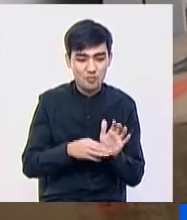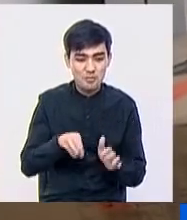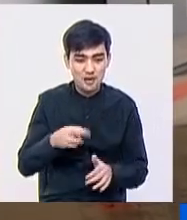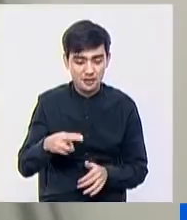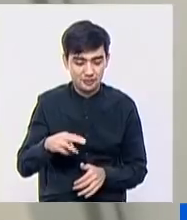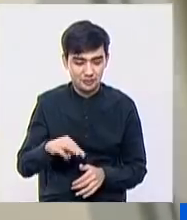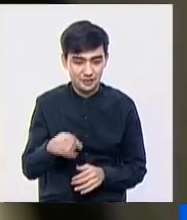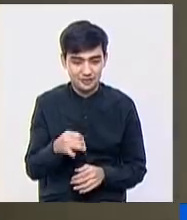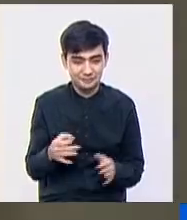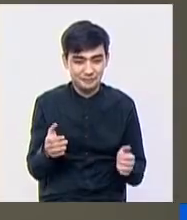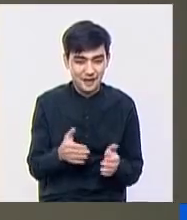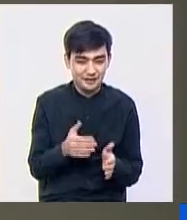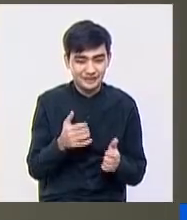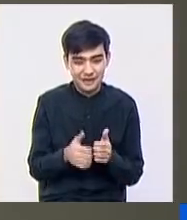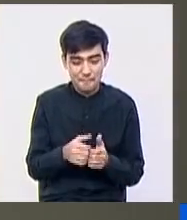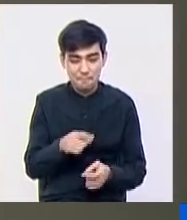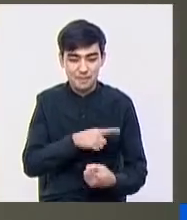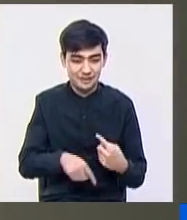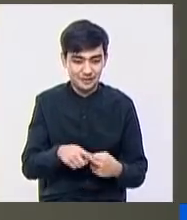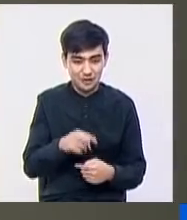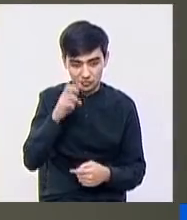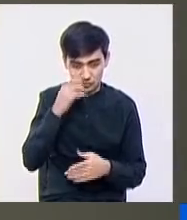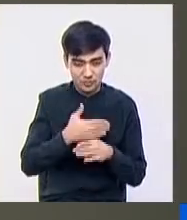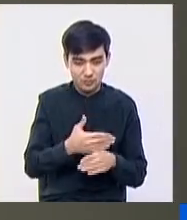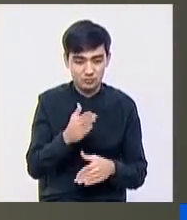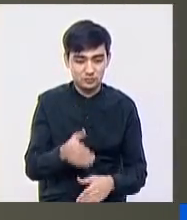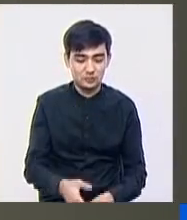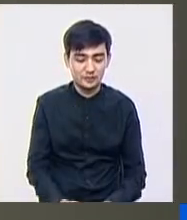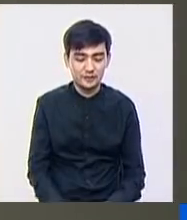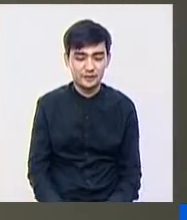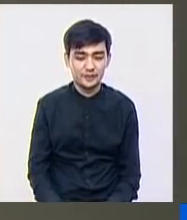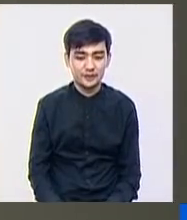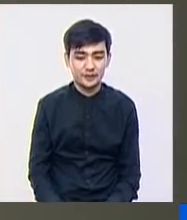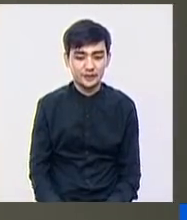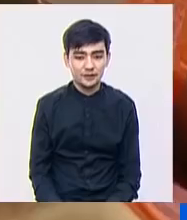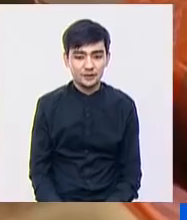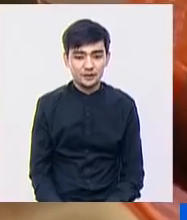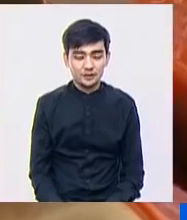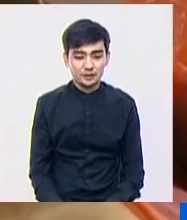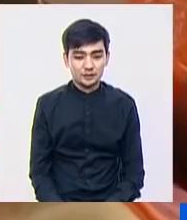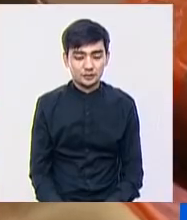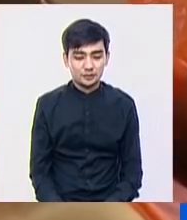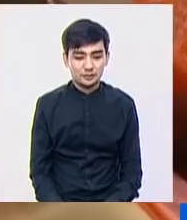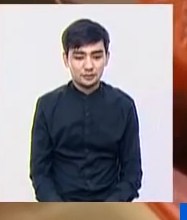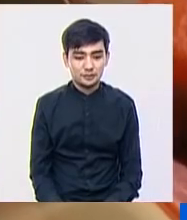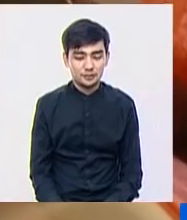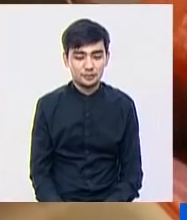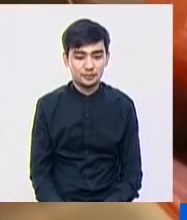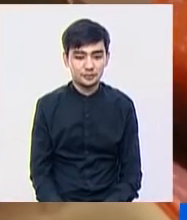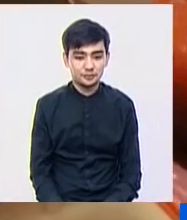миллиардов. Малому и среднему бизнесу государство окажет помощь. Нургали Карабаев, Сергей Шуйский, Информбюро,